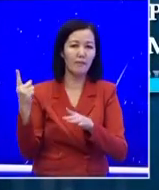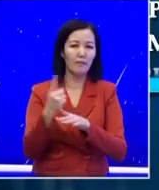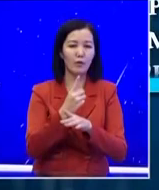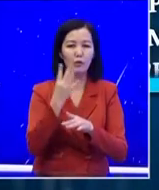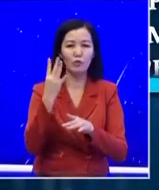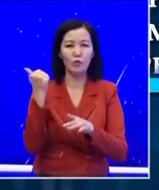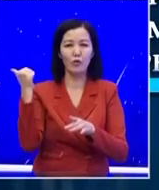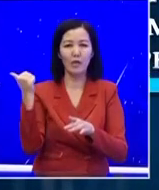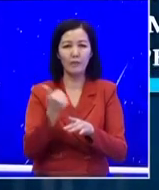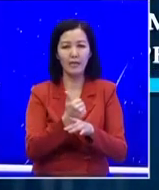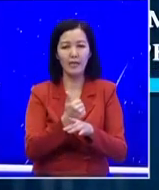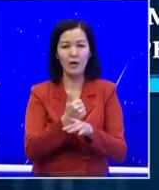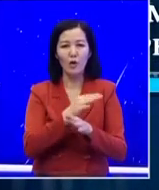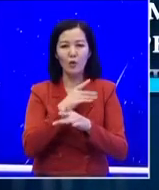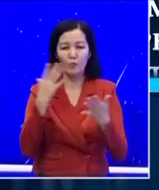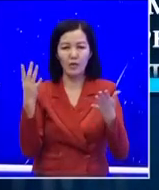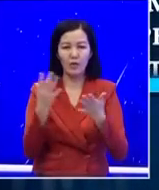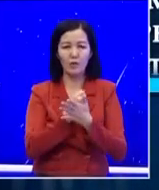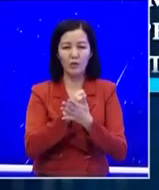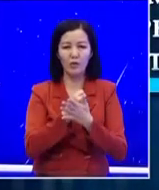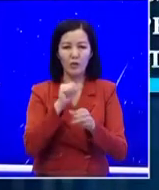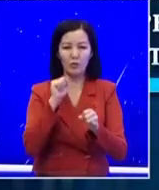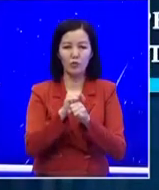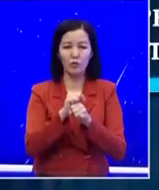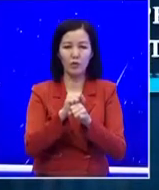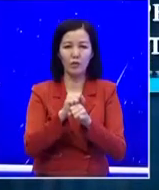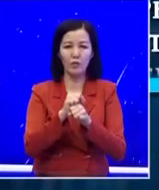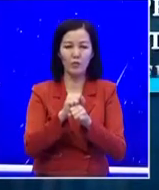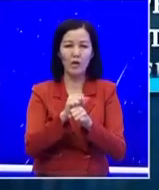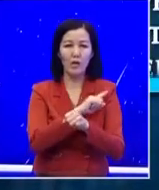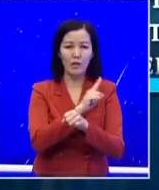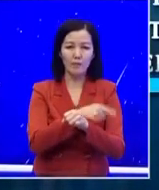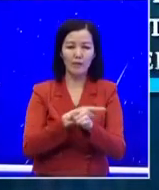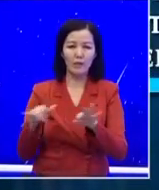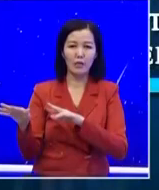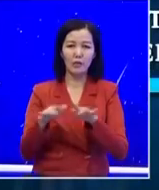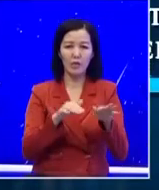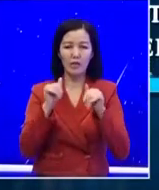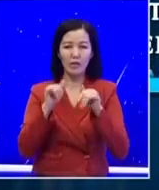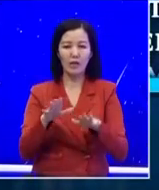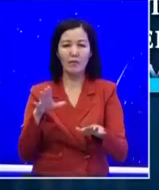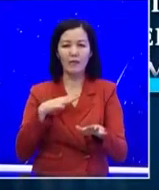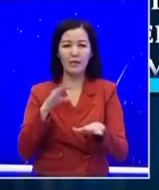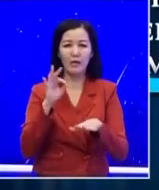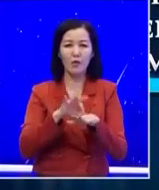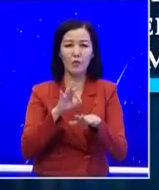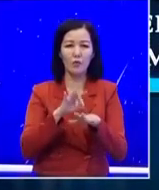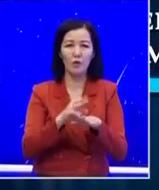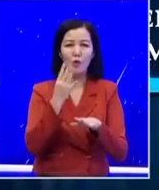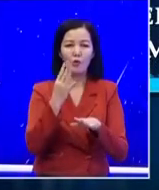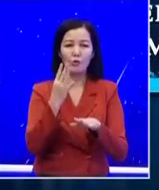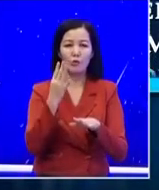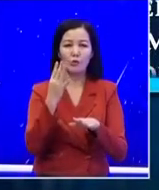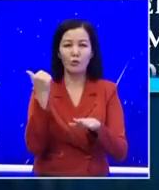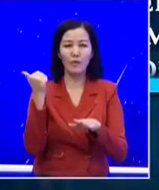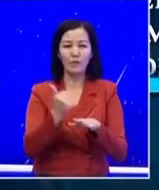бастап алғашқы 4 аптада айтарлықтай жетістікке қол жеткізгені белгілі болды. Өйткені эпидемия фазасын 3-4